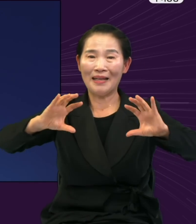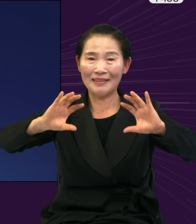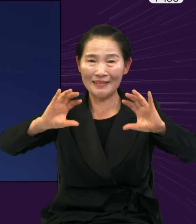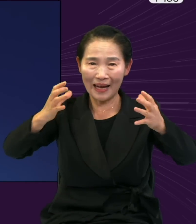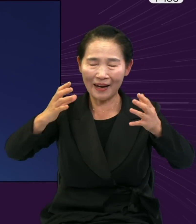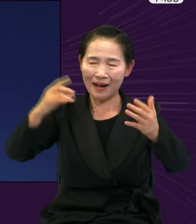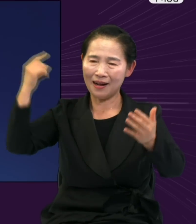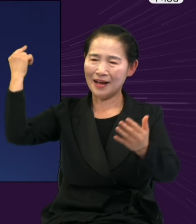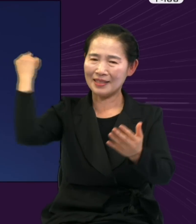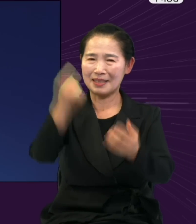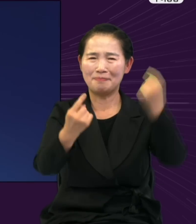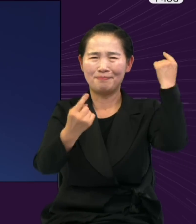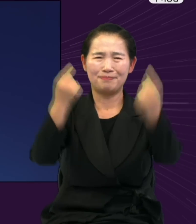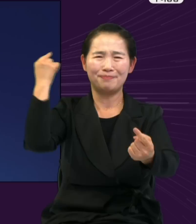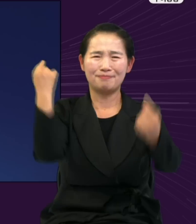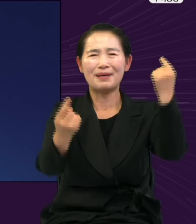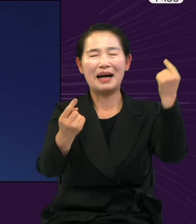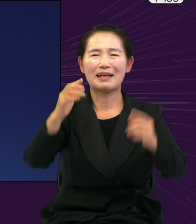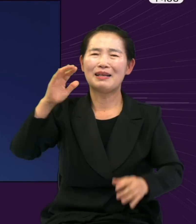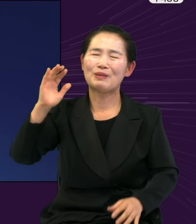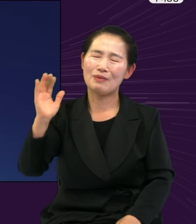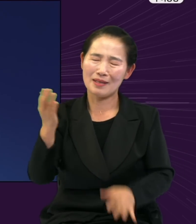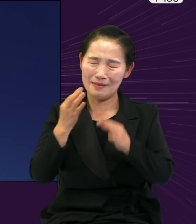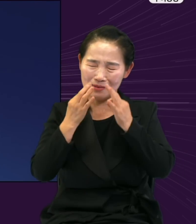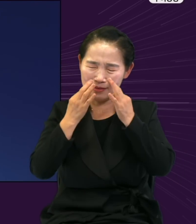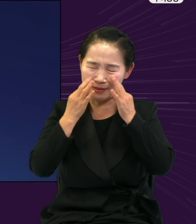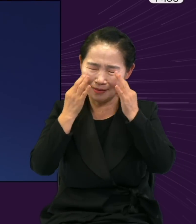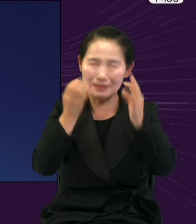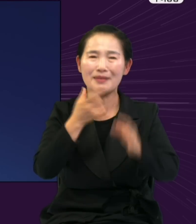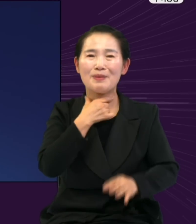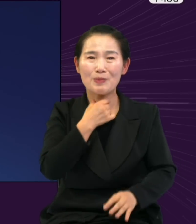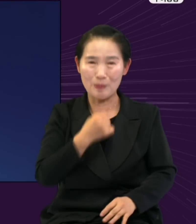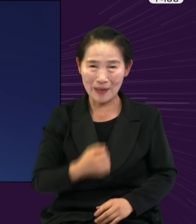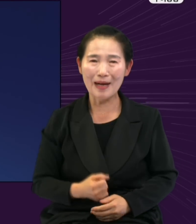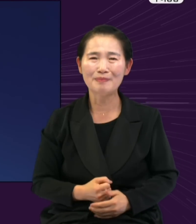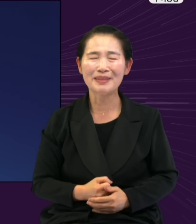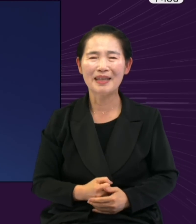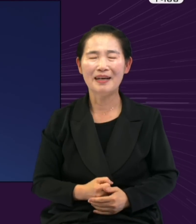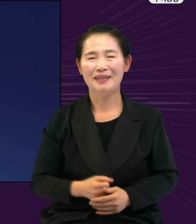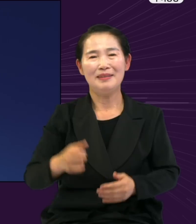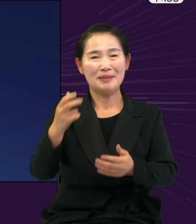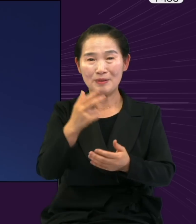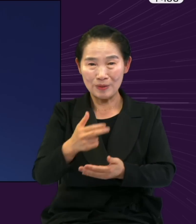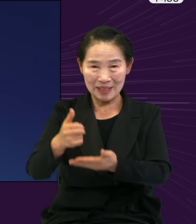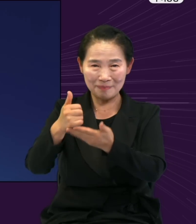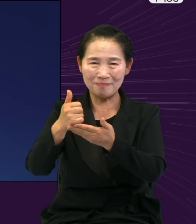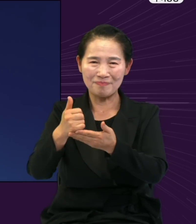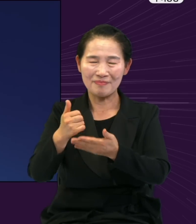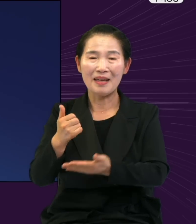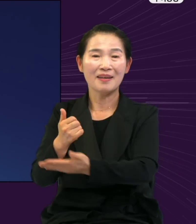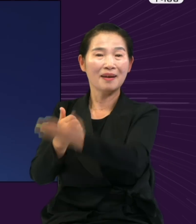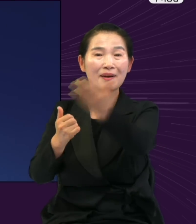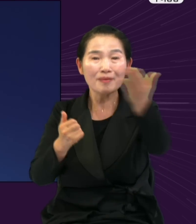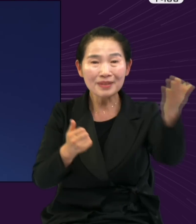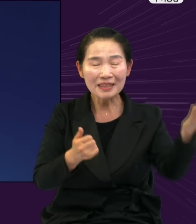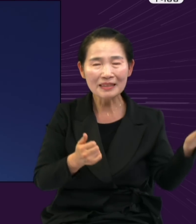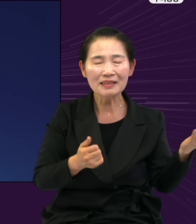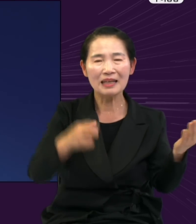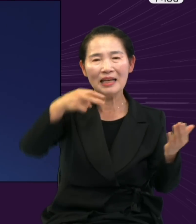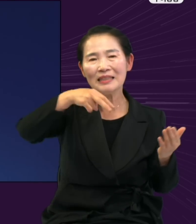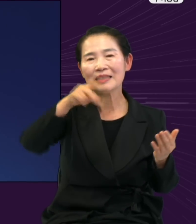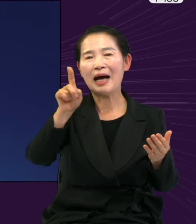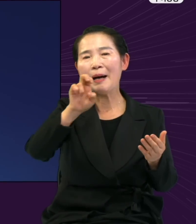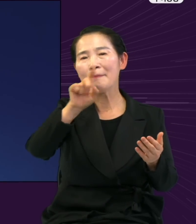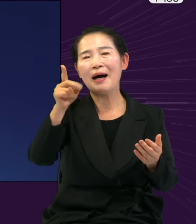되기를 간절히 소망합니다. 주님이 여러분을 사마리아 그 우물에서